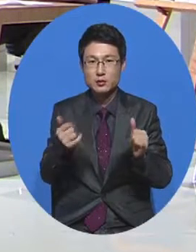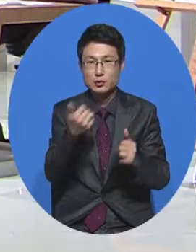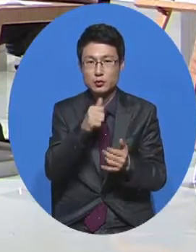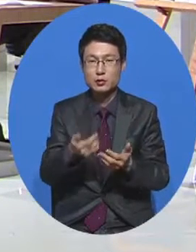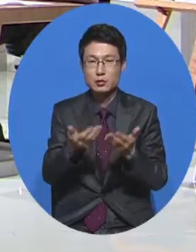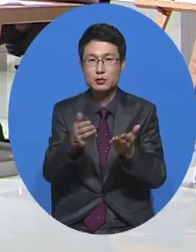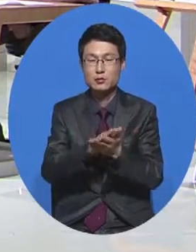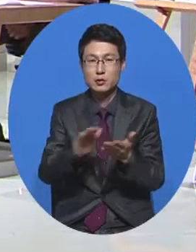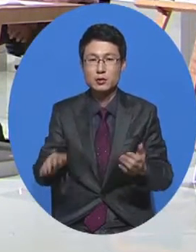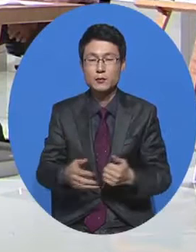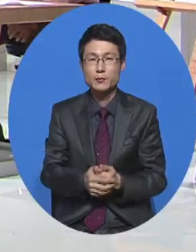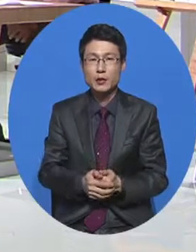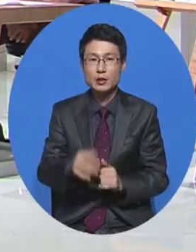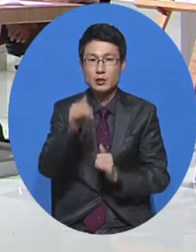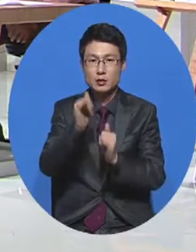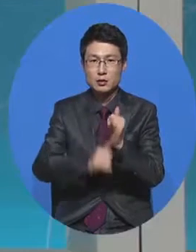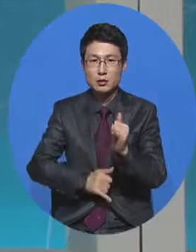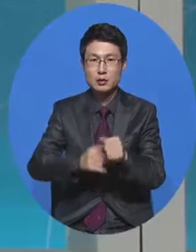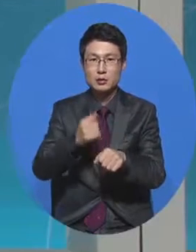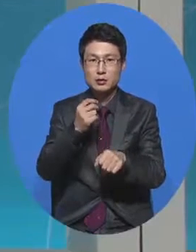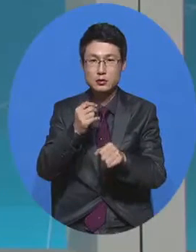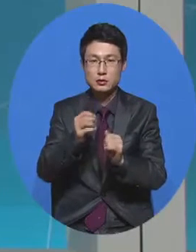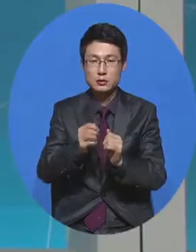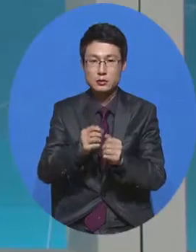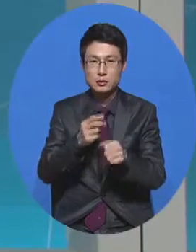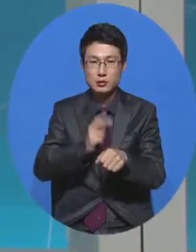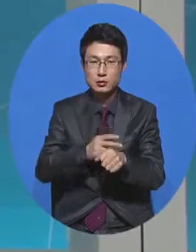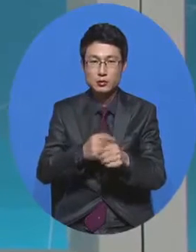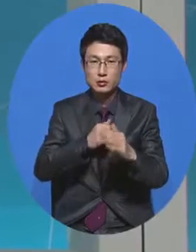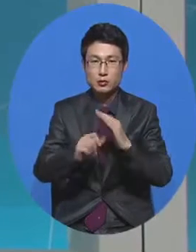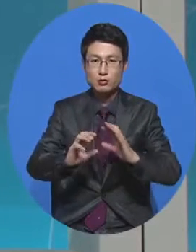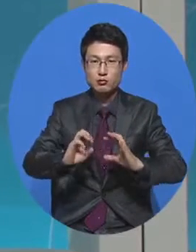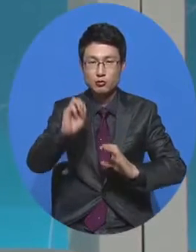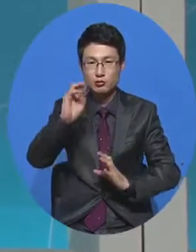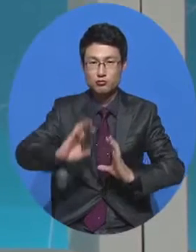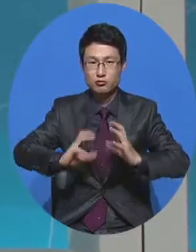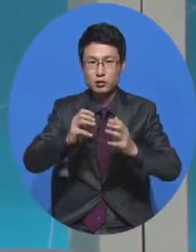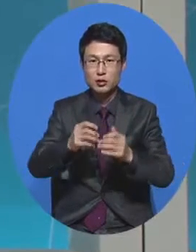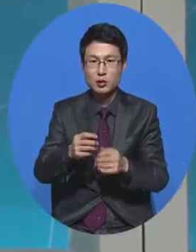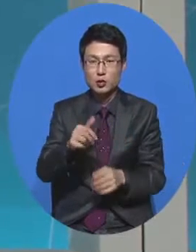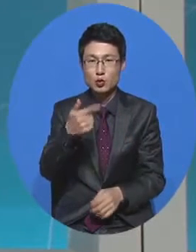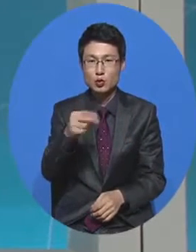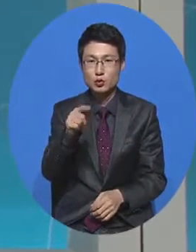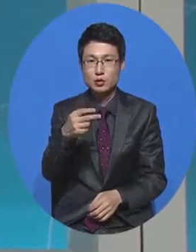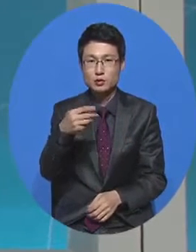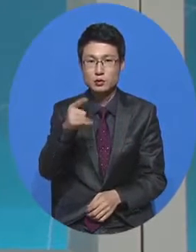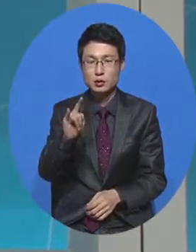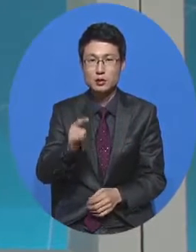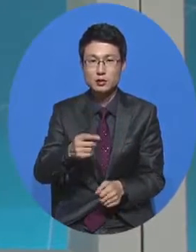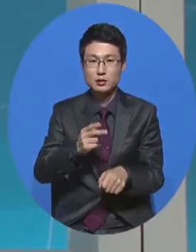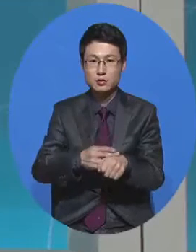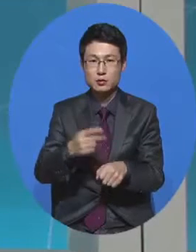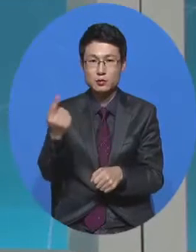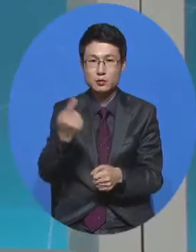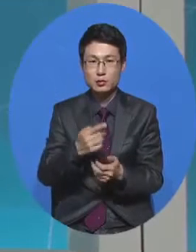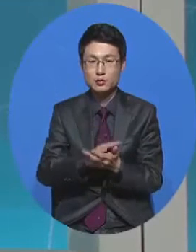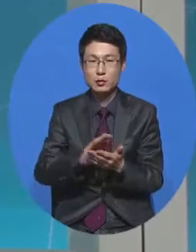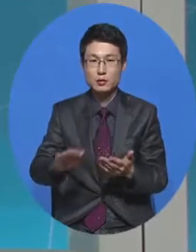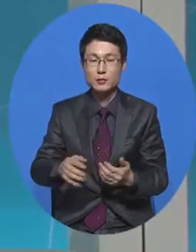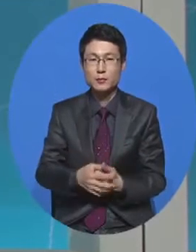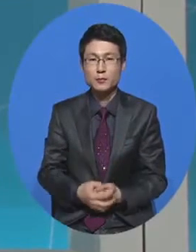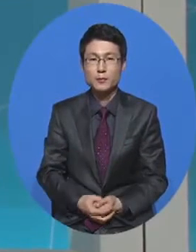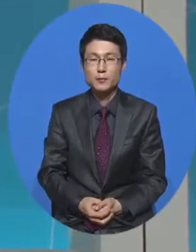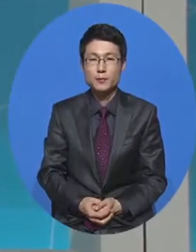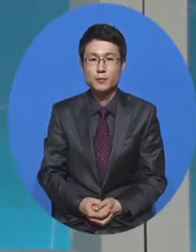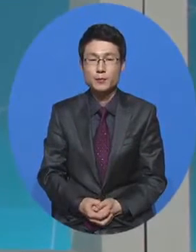소개하겠습니다 역사 교사를 대표해서 광주 국제 고등학교 노 성 태 수석교사 나오셨습니다 늘 번